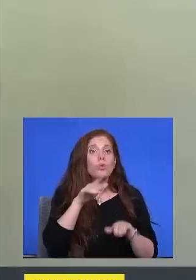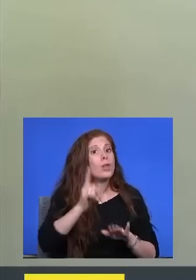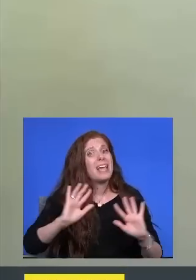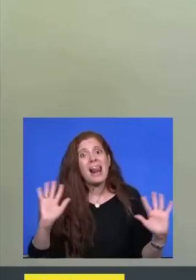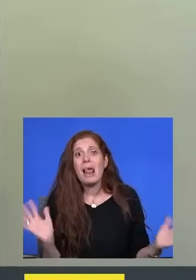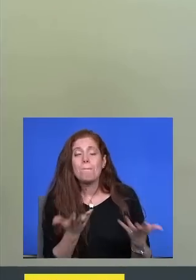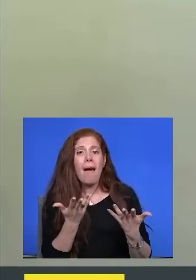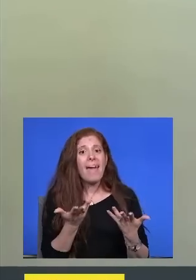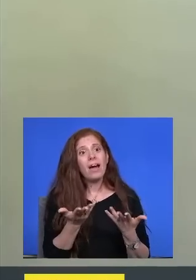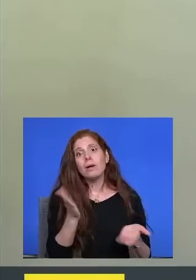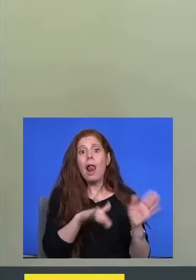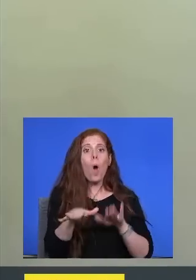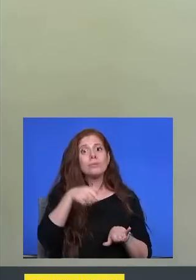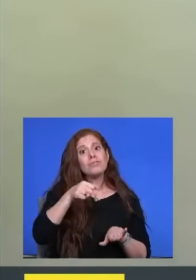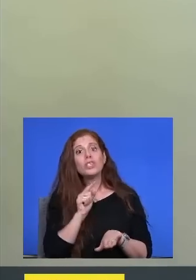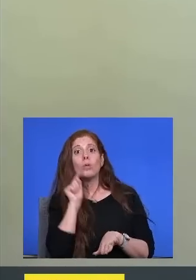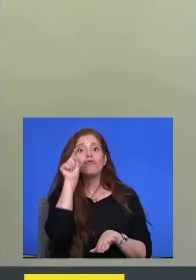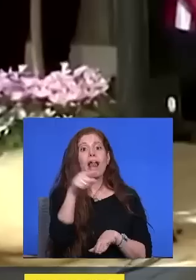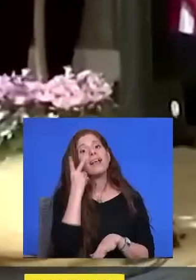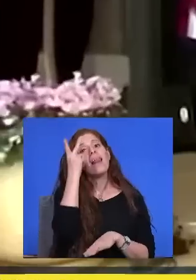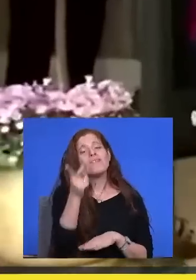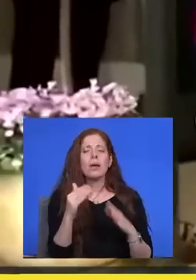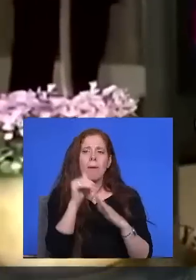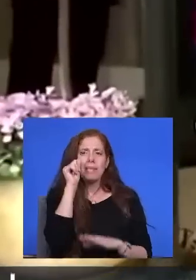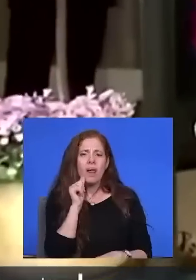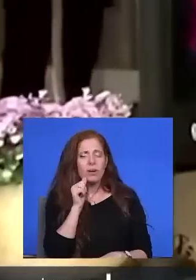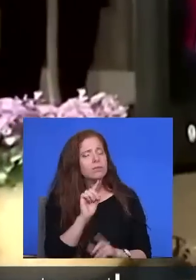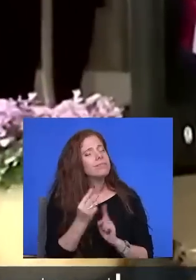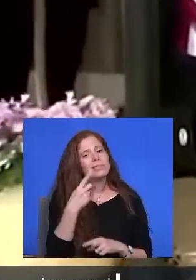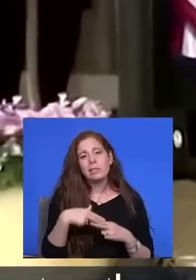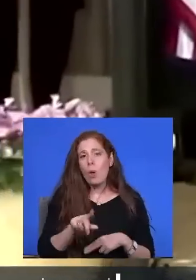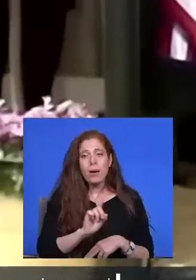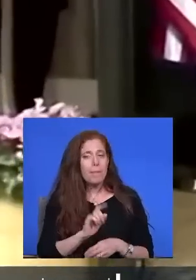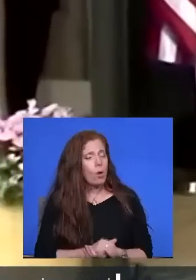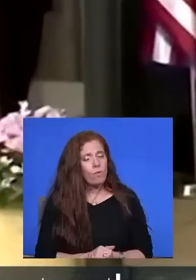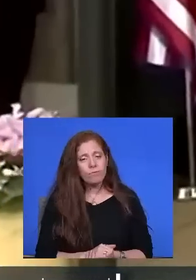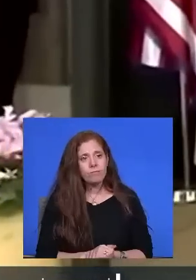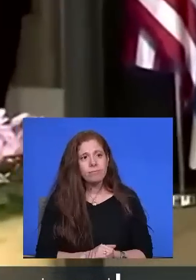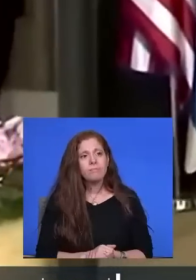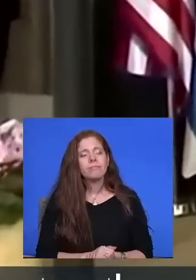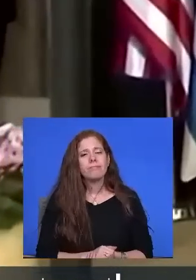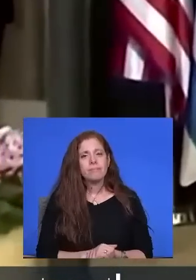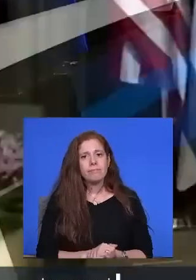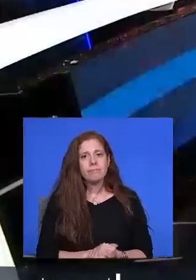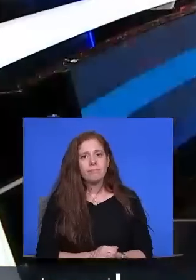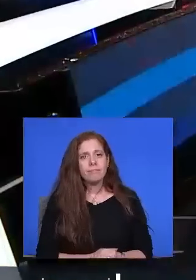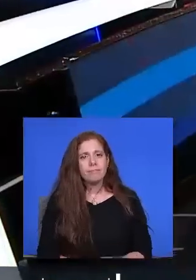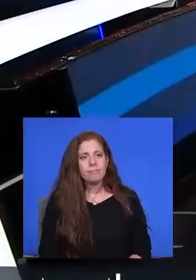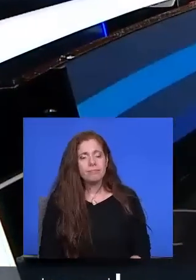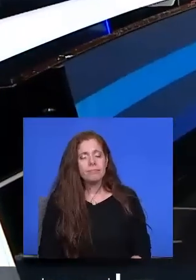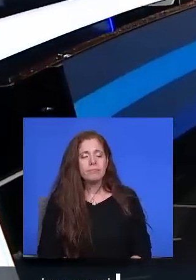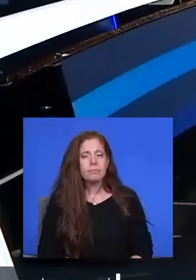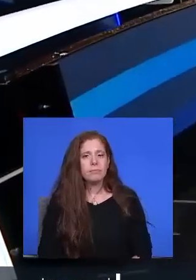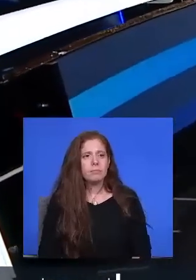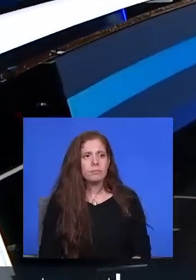ולארוז מזוודות לביקור בבית הלבן. זה לא הולך לקרות בקרוב. נתן גוטמן, וושינגטון.